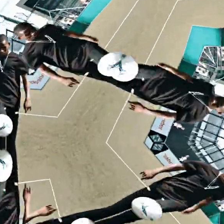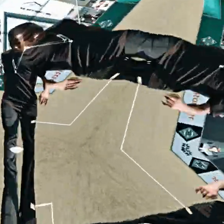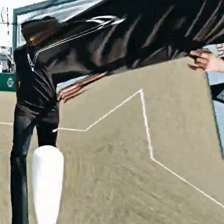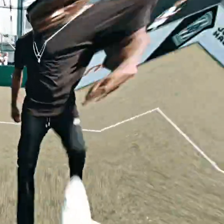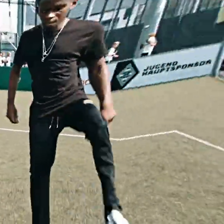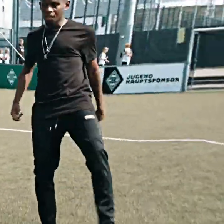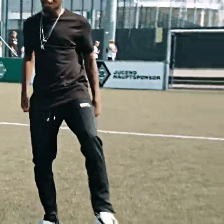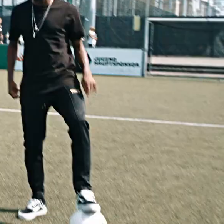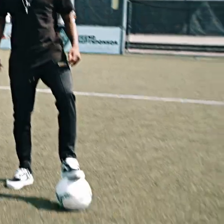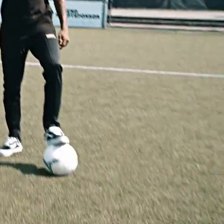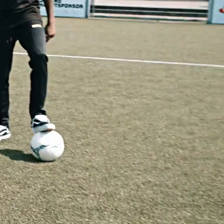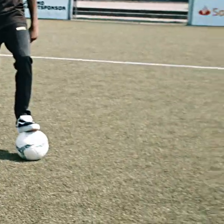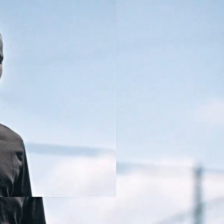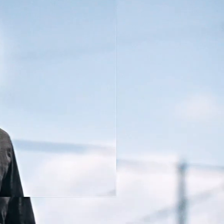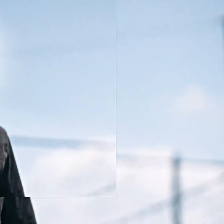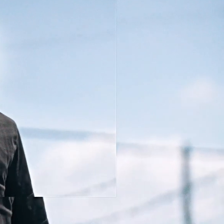ARD Text Funk